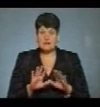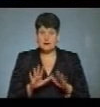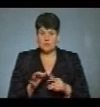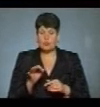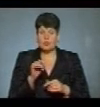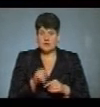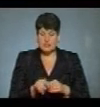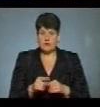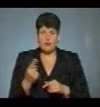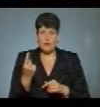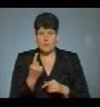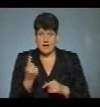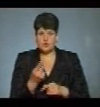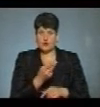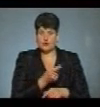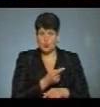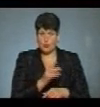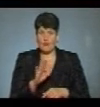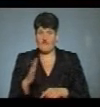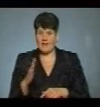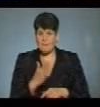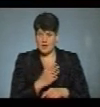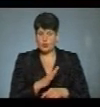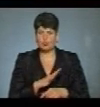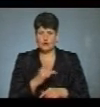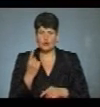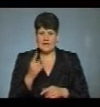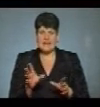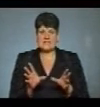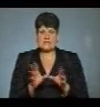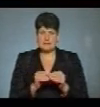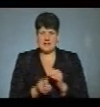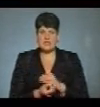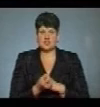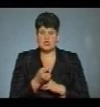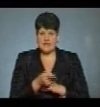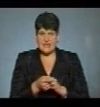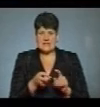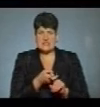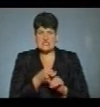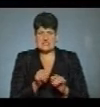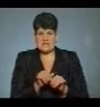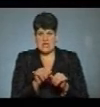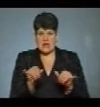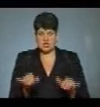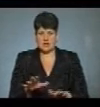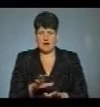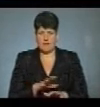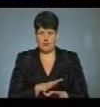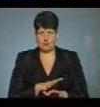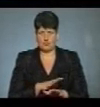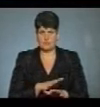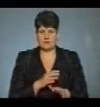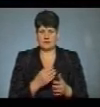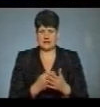що у першого та другого випадку було одне спільне джерело, і зараження відбулося десь у